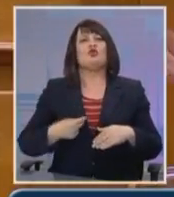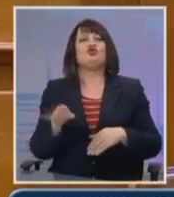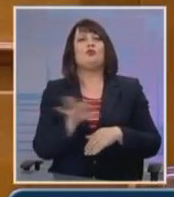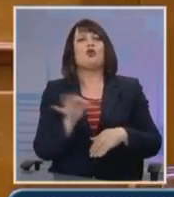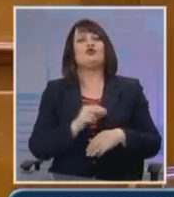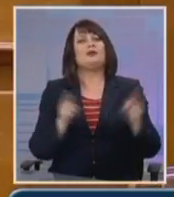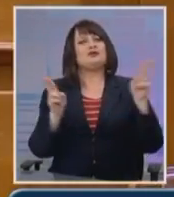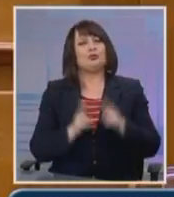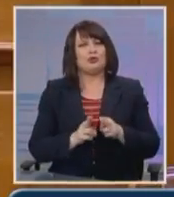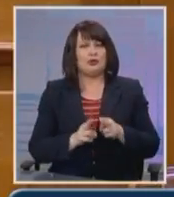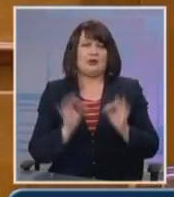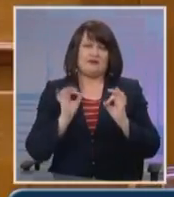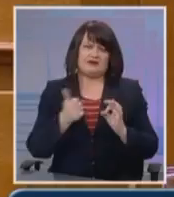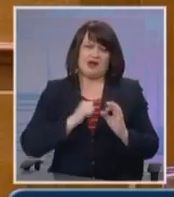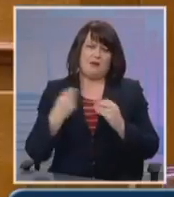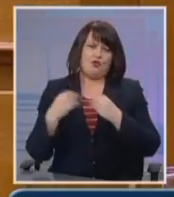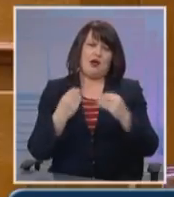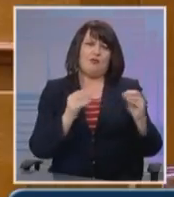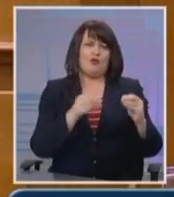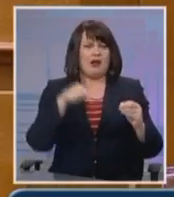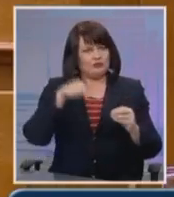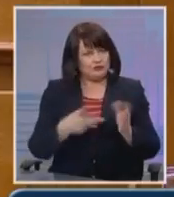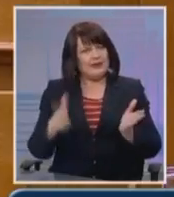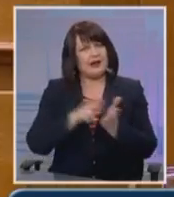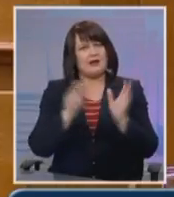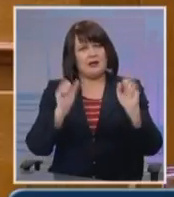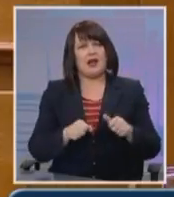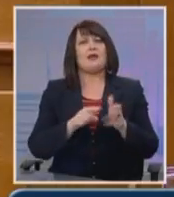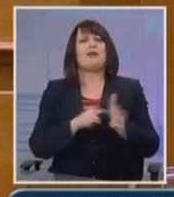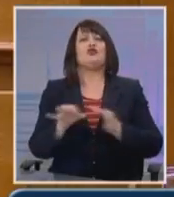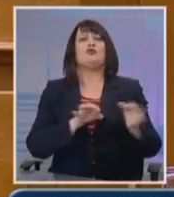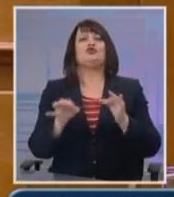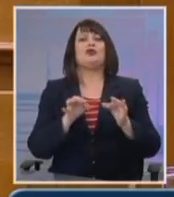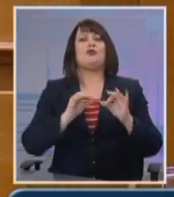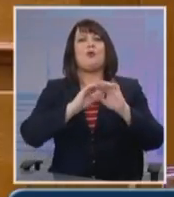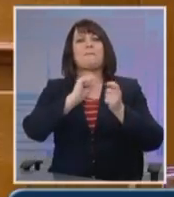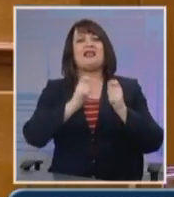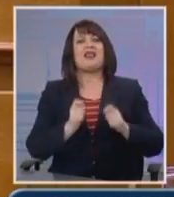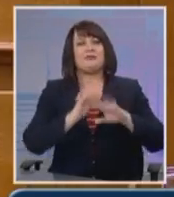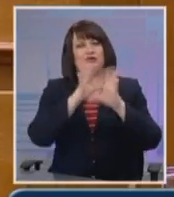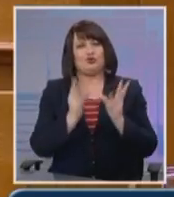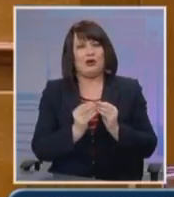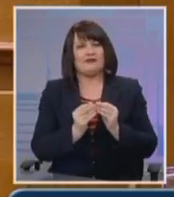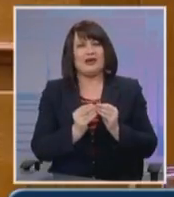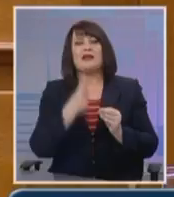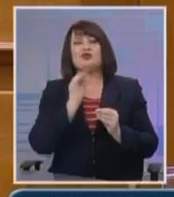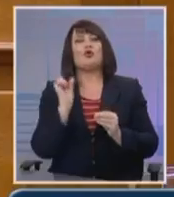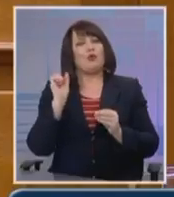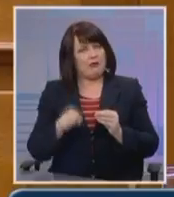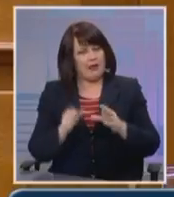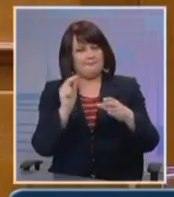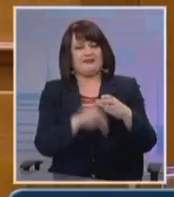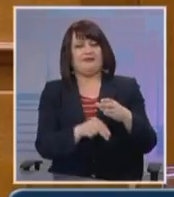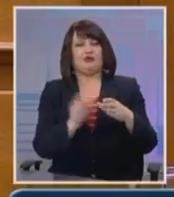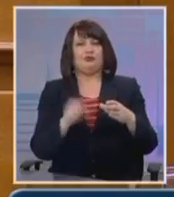τις αποκρατικοποιήσεις που κυρώνονται με το σημερινό νομοσχέδιο. Με αυτές τις μεταρρυθμίσεις συμφωνούμε και γι' αυτό τις υπερψηφίζουμε.